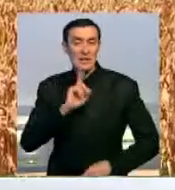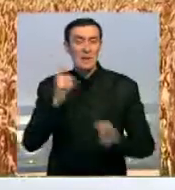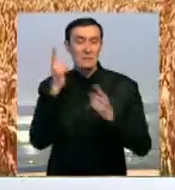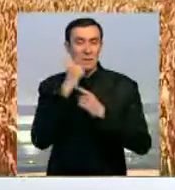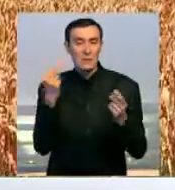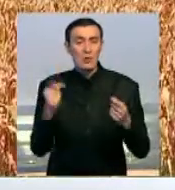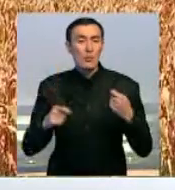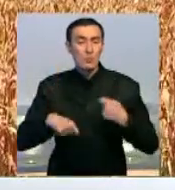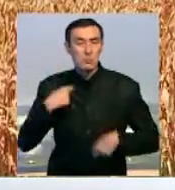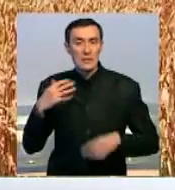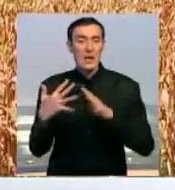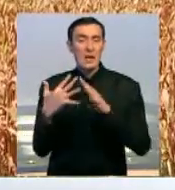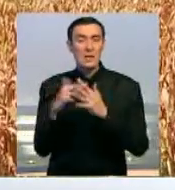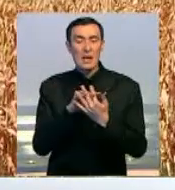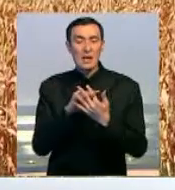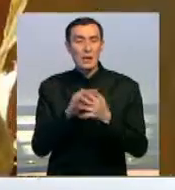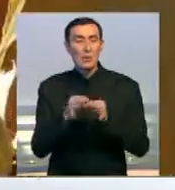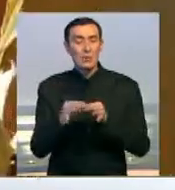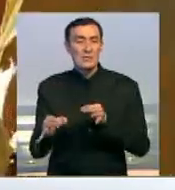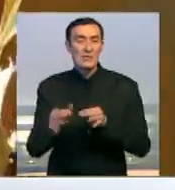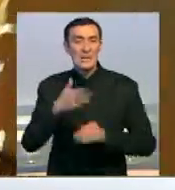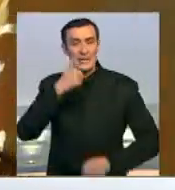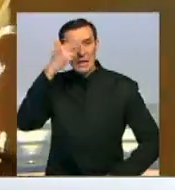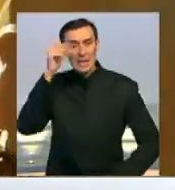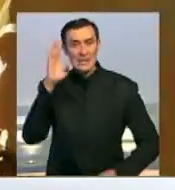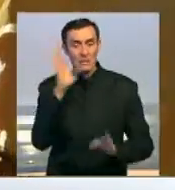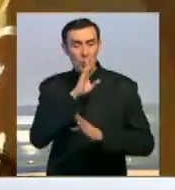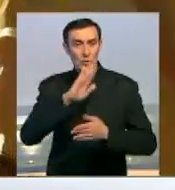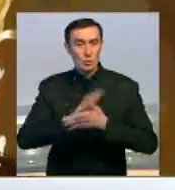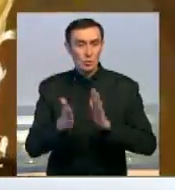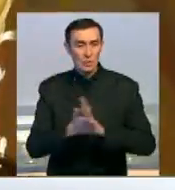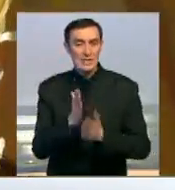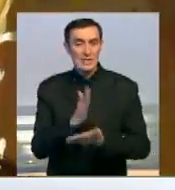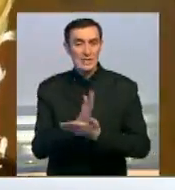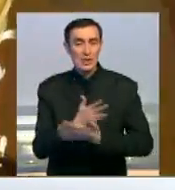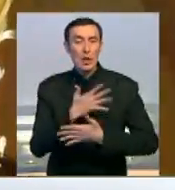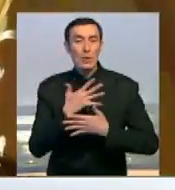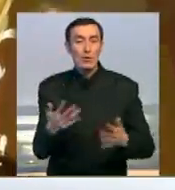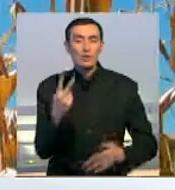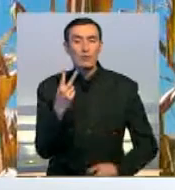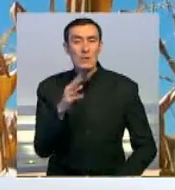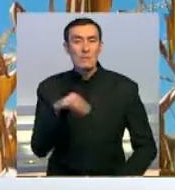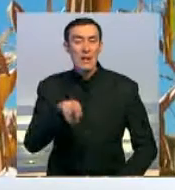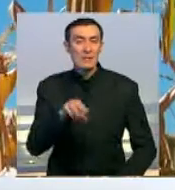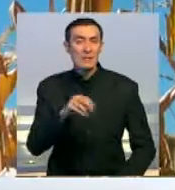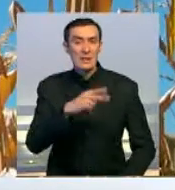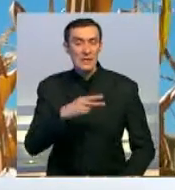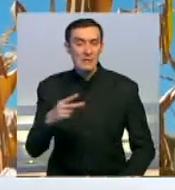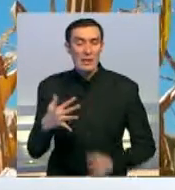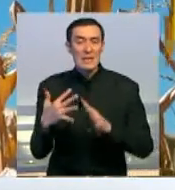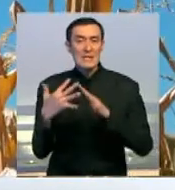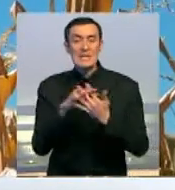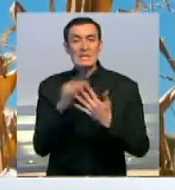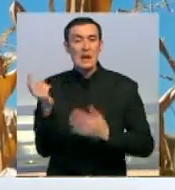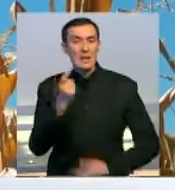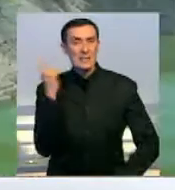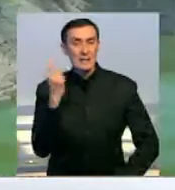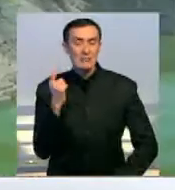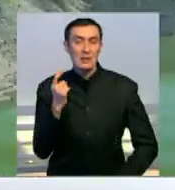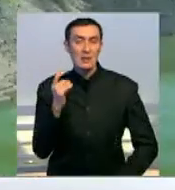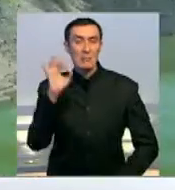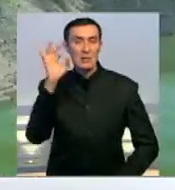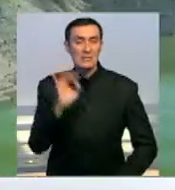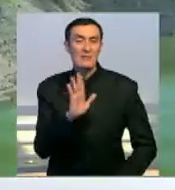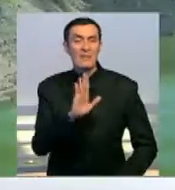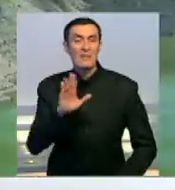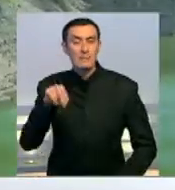данным, убытки аграрной отрасли Италии из-за погодных условий составили в этом году больше 2 миллиардов евро. Сельскохозяйственный ВВП